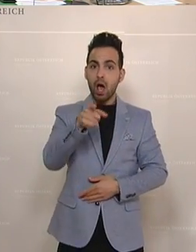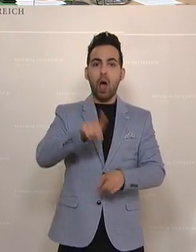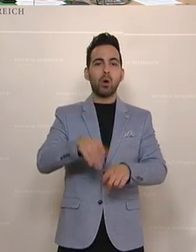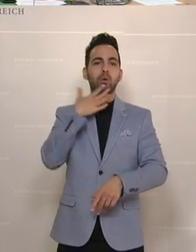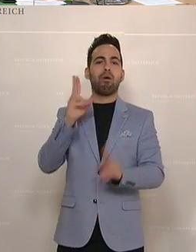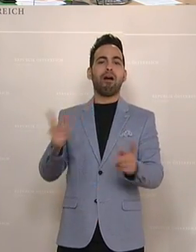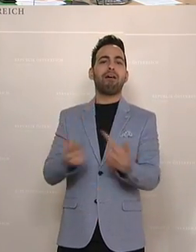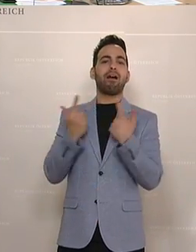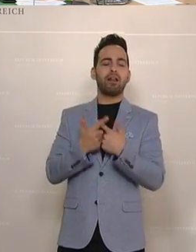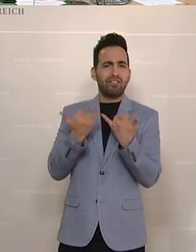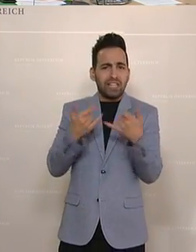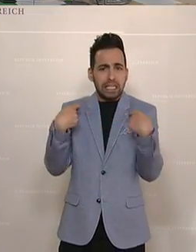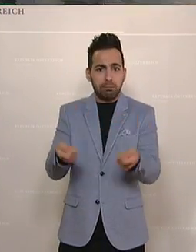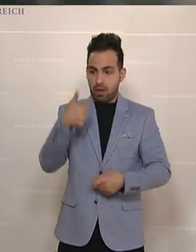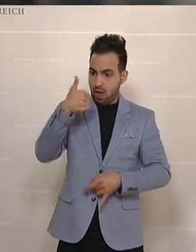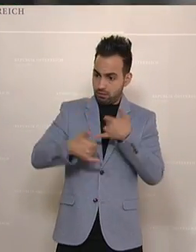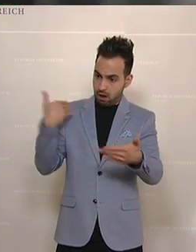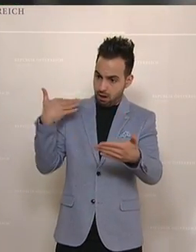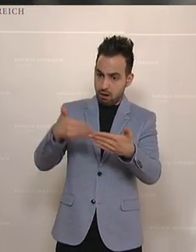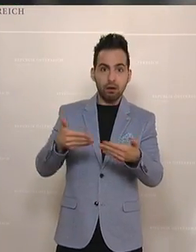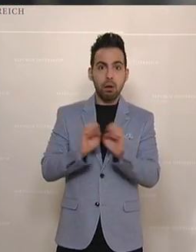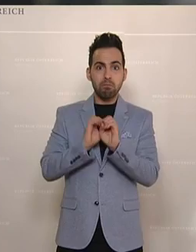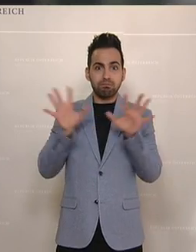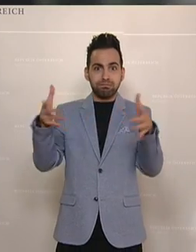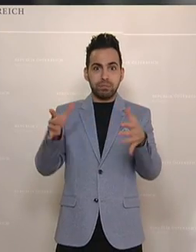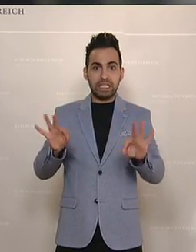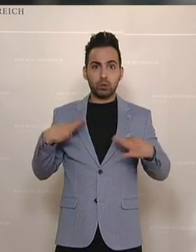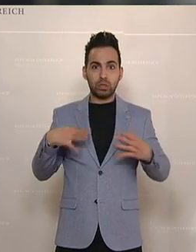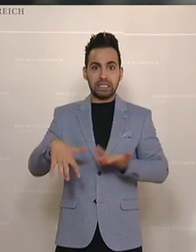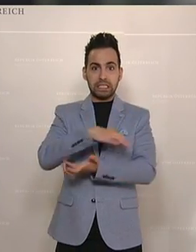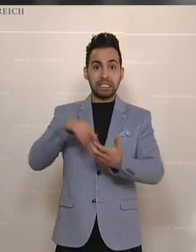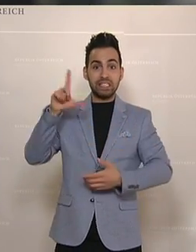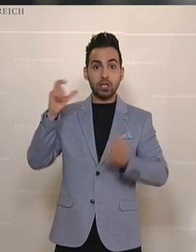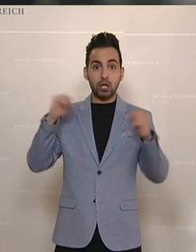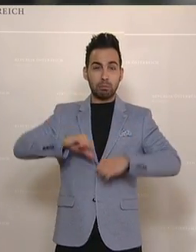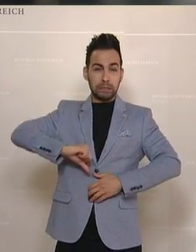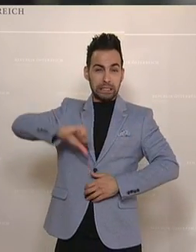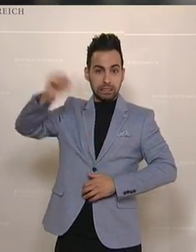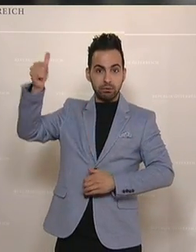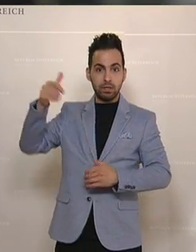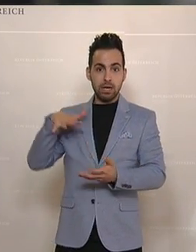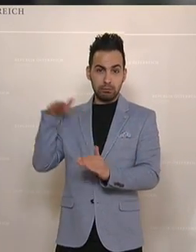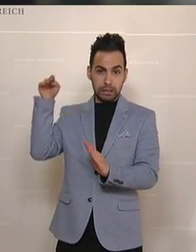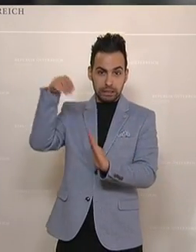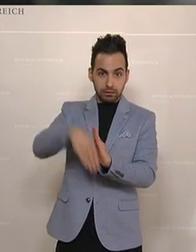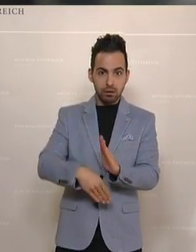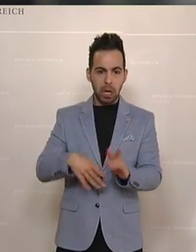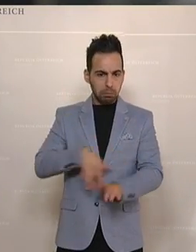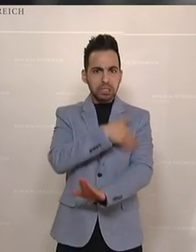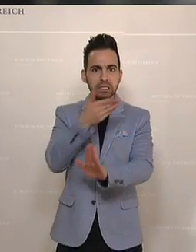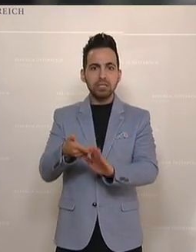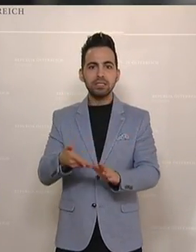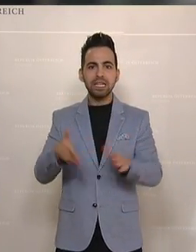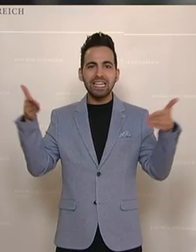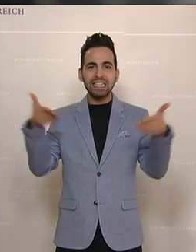das möglich ist, dass ein Jahr nach Beginn dieser größten Gesundheitskrise in der Zweiten Republik wir noch immer exakt dieselbe